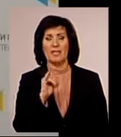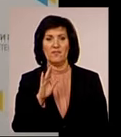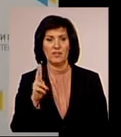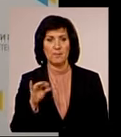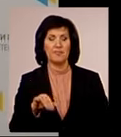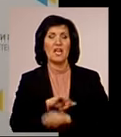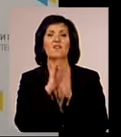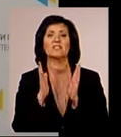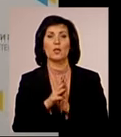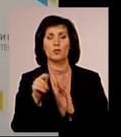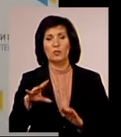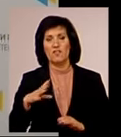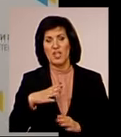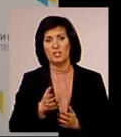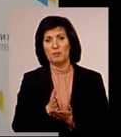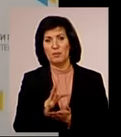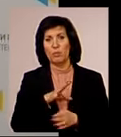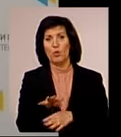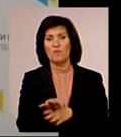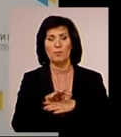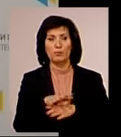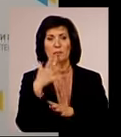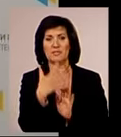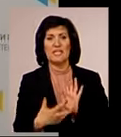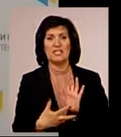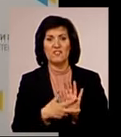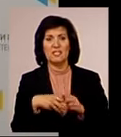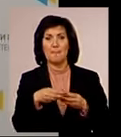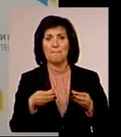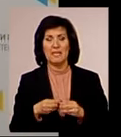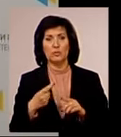Загалом тоді у наш бік було випущено 58 мін цього калібру.